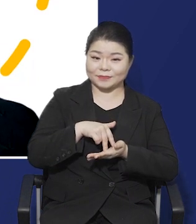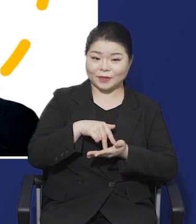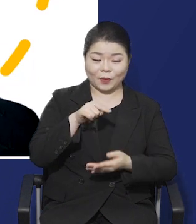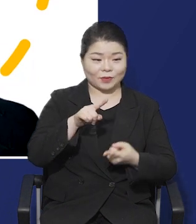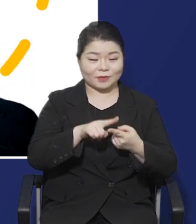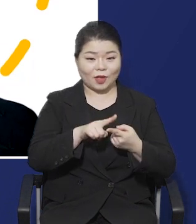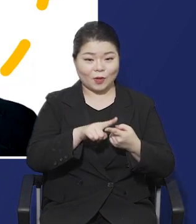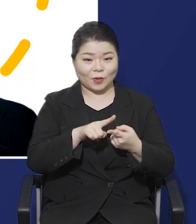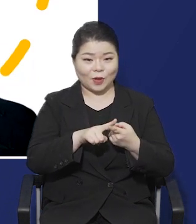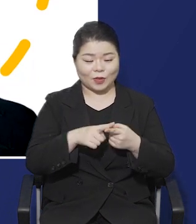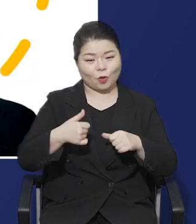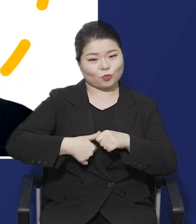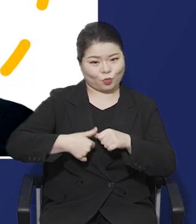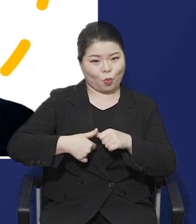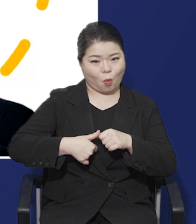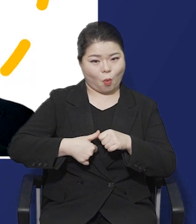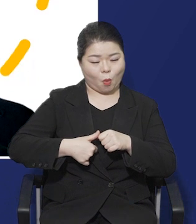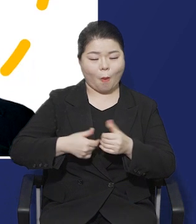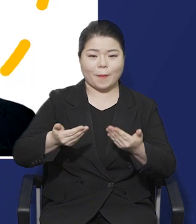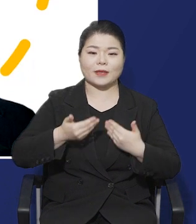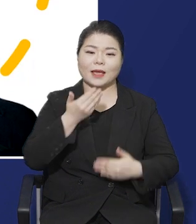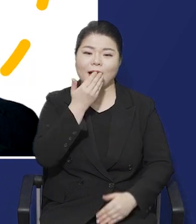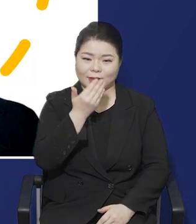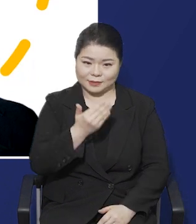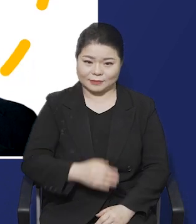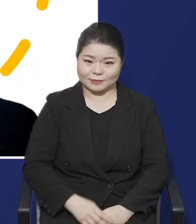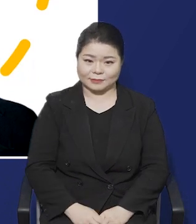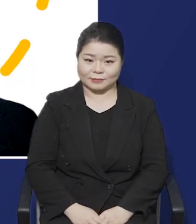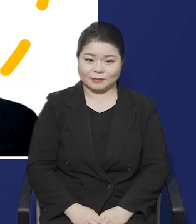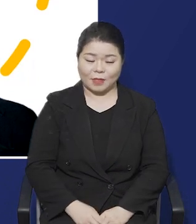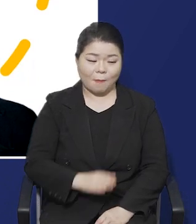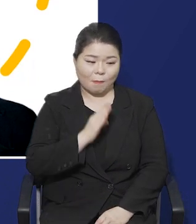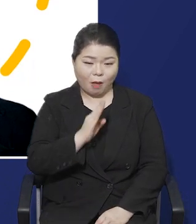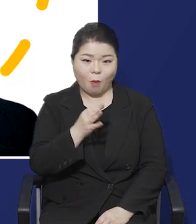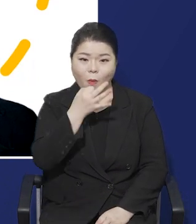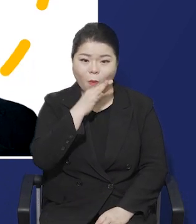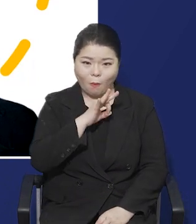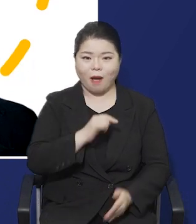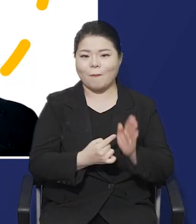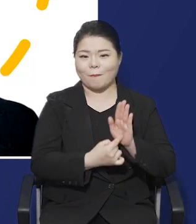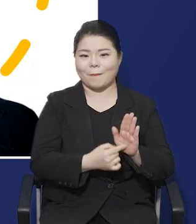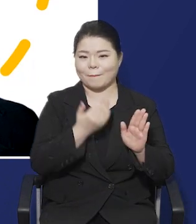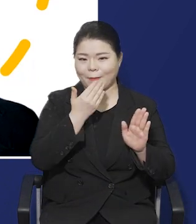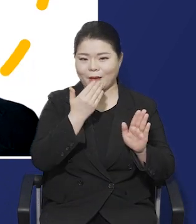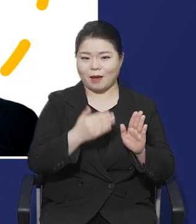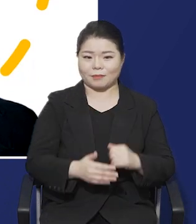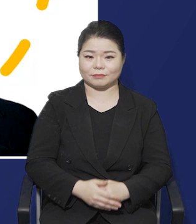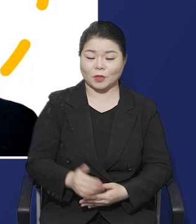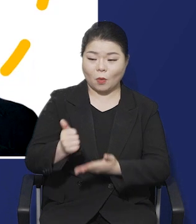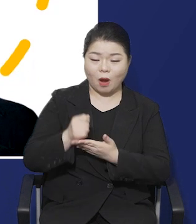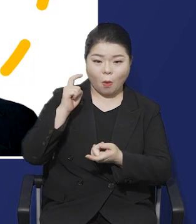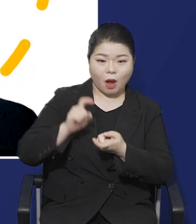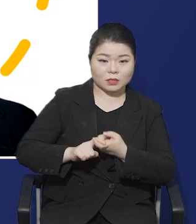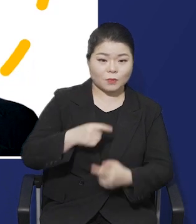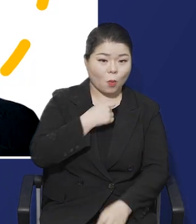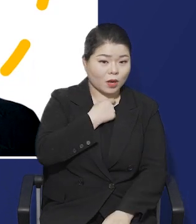직접적인 피드백이 받을 수 있기 때문에 신속한 효과로 나타납니다. 그래서 고객의 관심 및